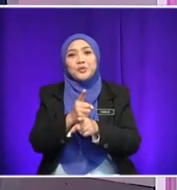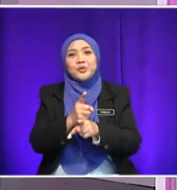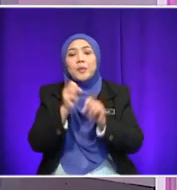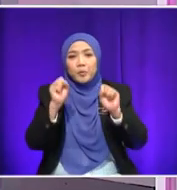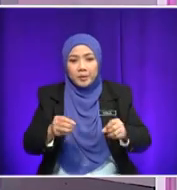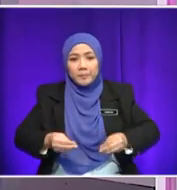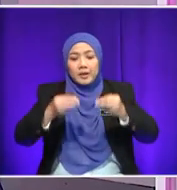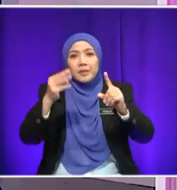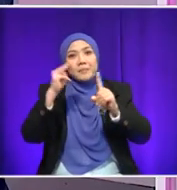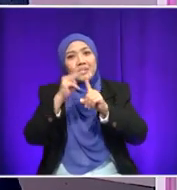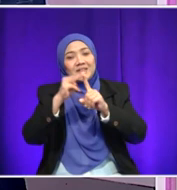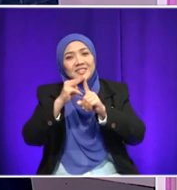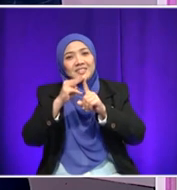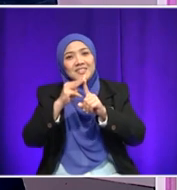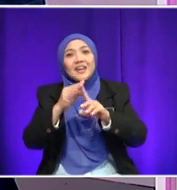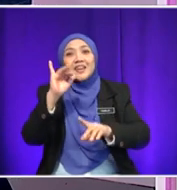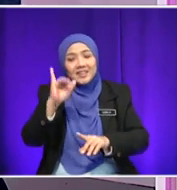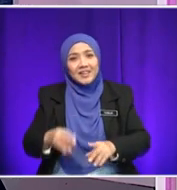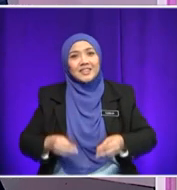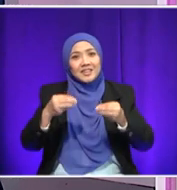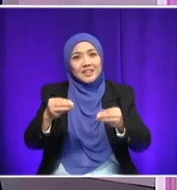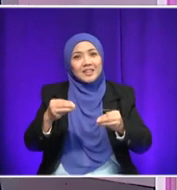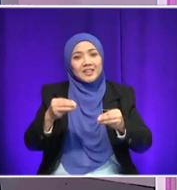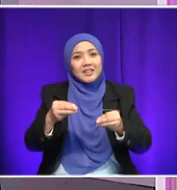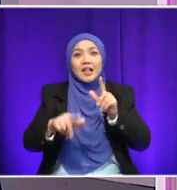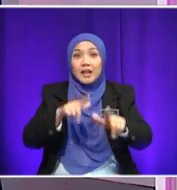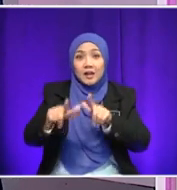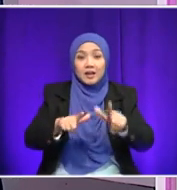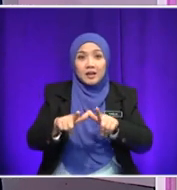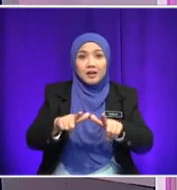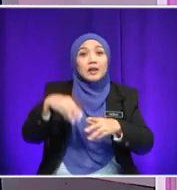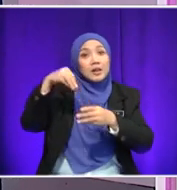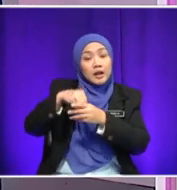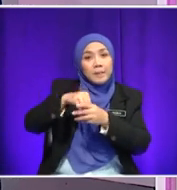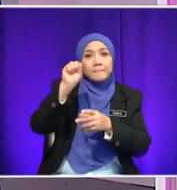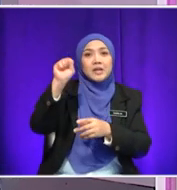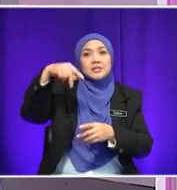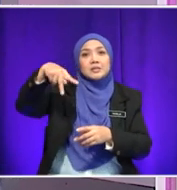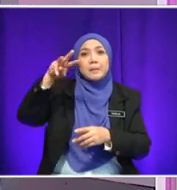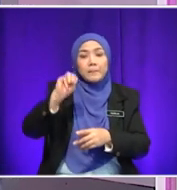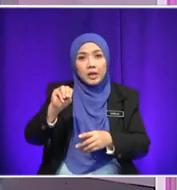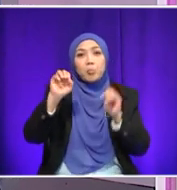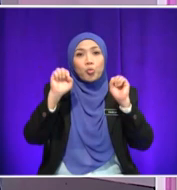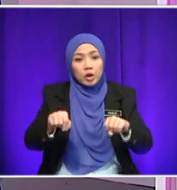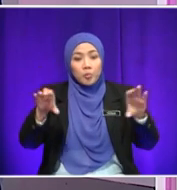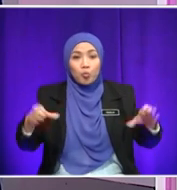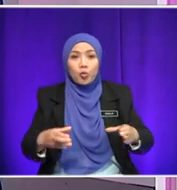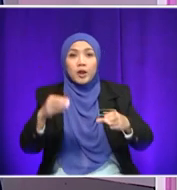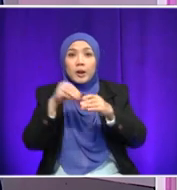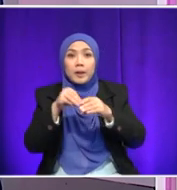semasa menjawab nanti langkah yang bisa buat tadi akan diaplikasikan dalam bentuk teori